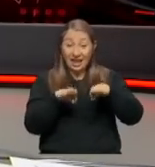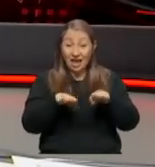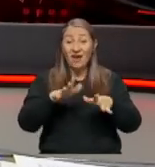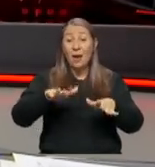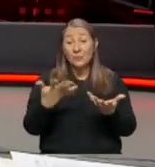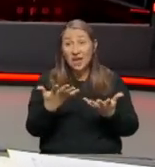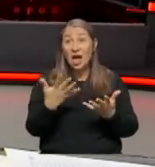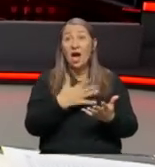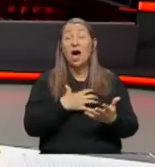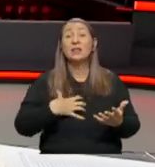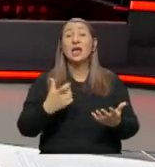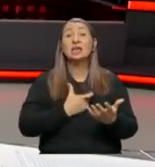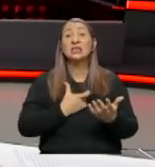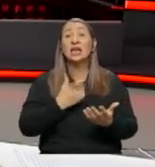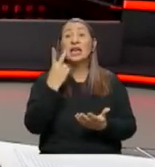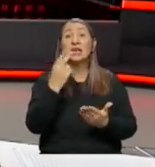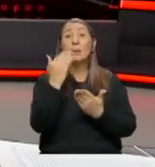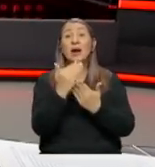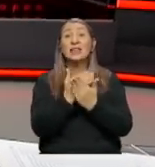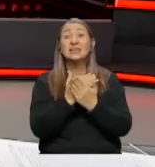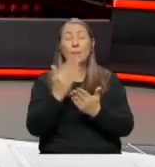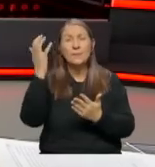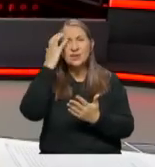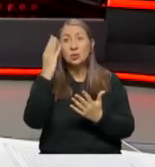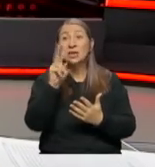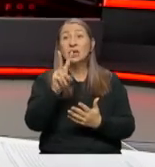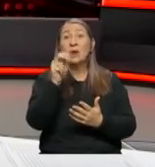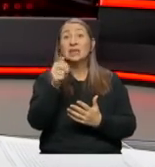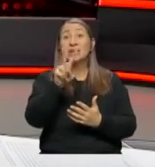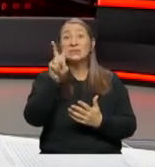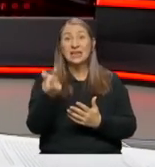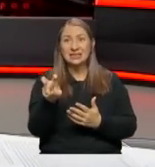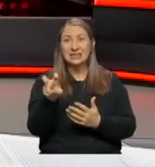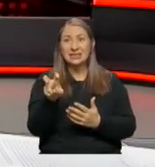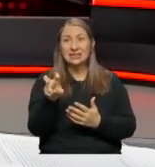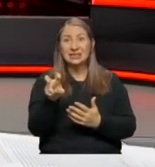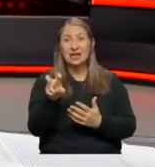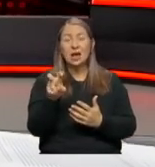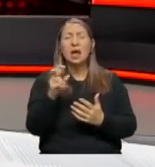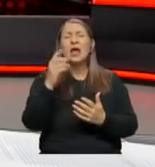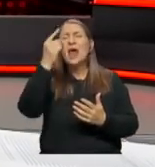de anayasaya iki maddesine başta olmak üzere 26-28